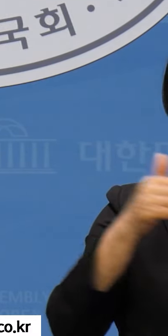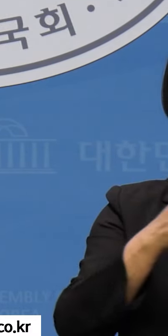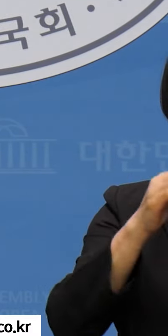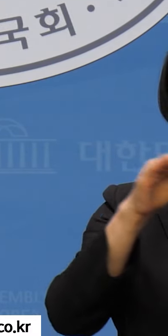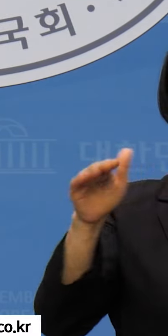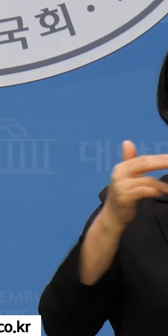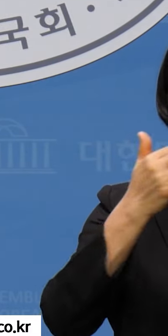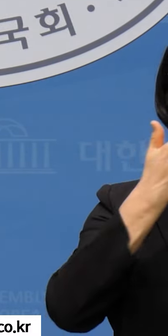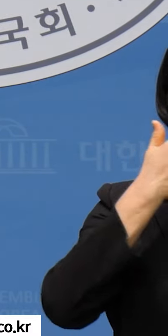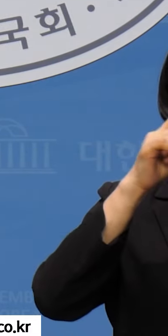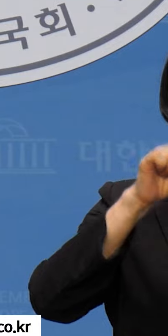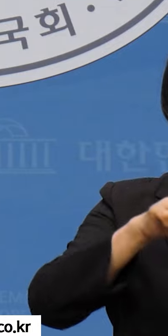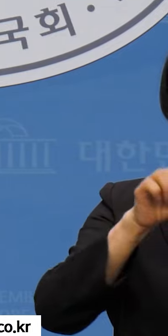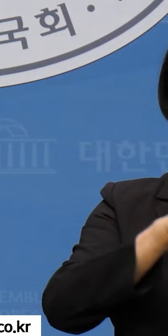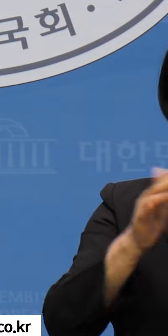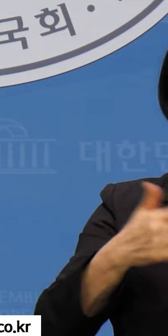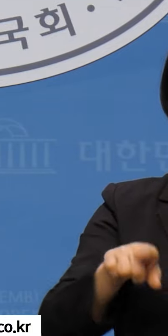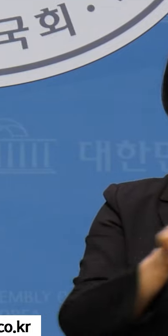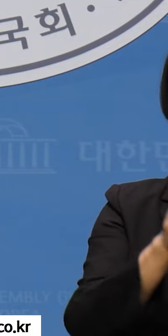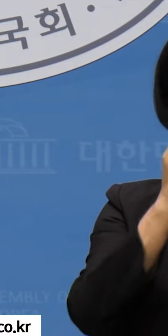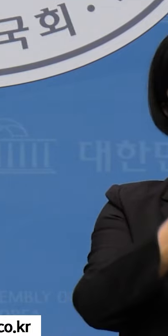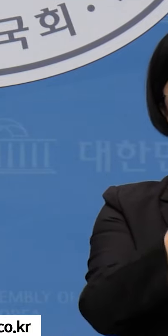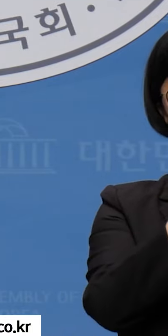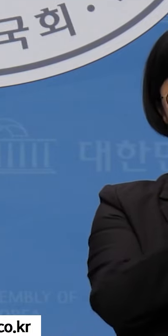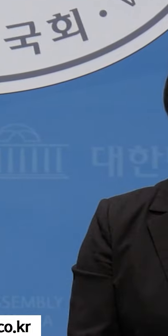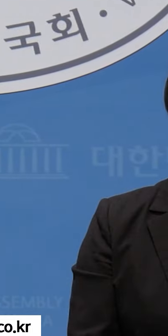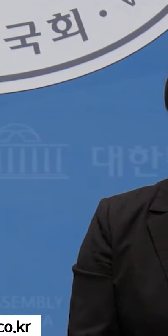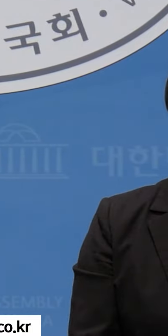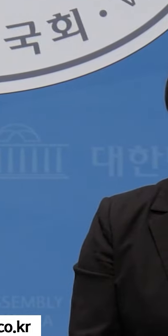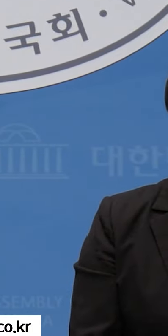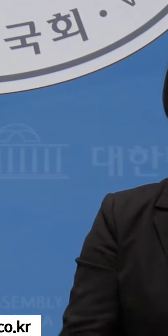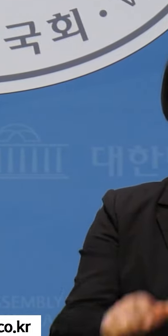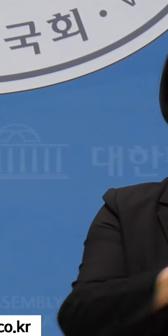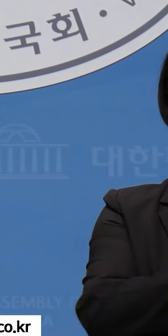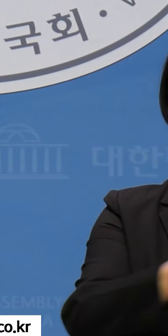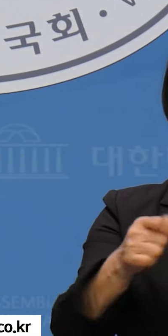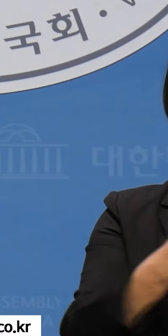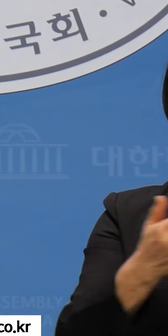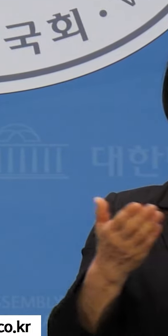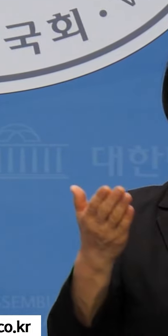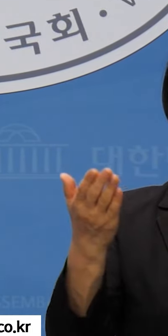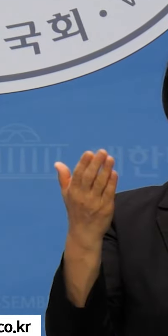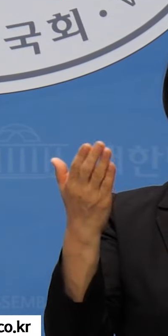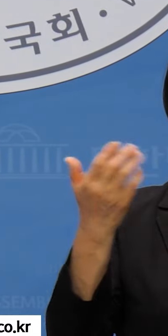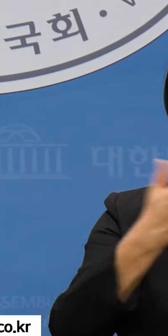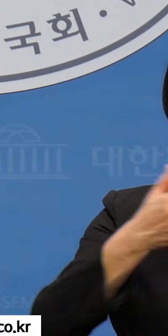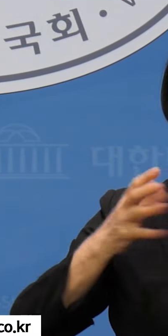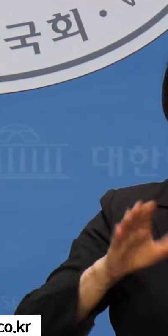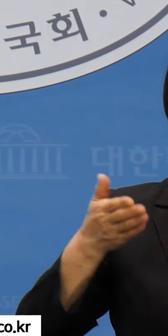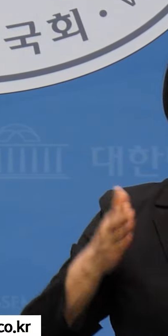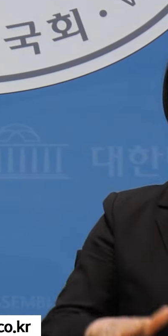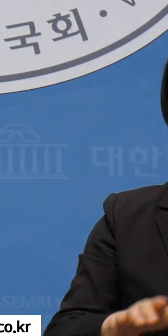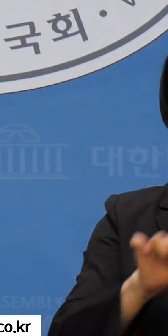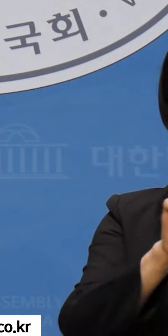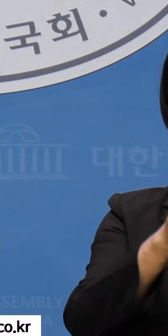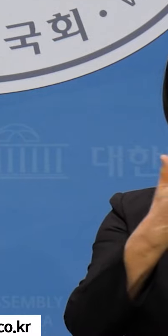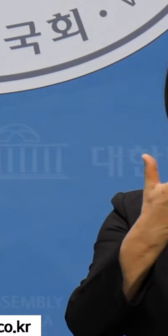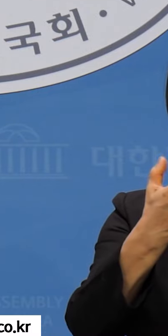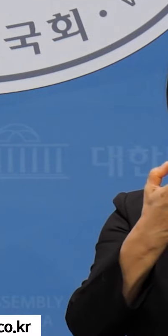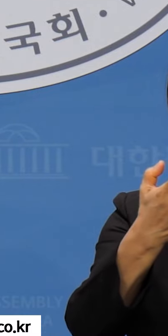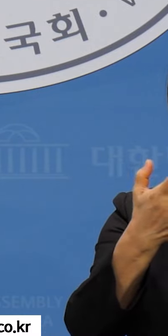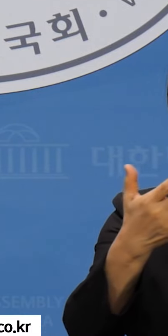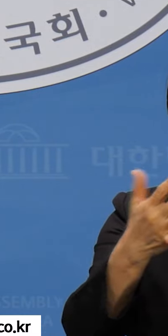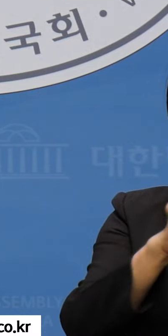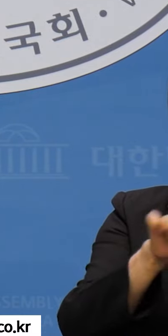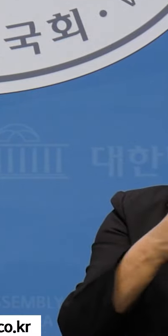불평등 해소에 핵심 역할을 해야 합니다. 특히 합계 출산율 0.78명이라는